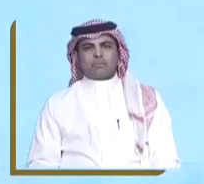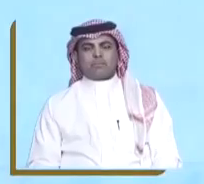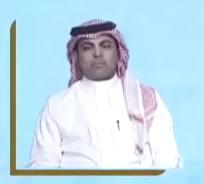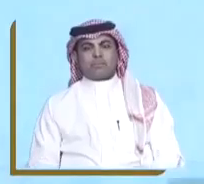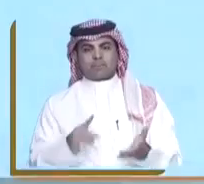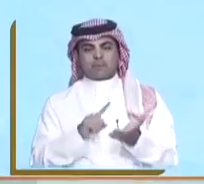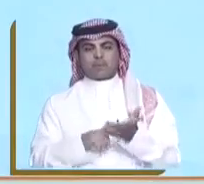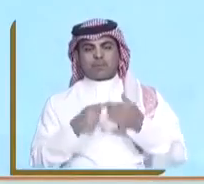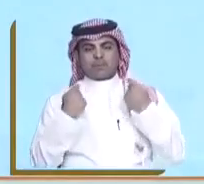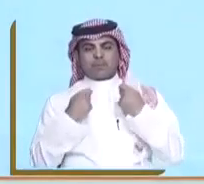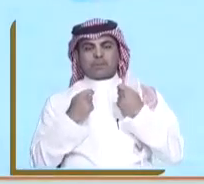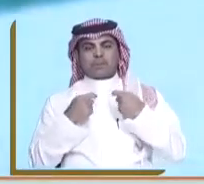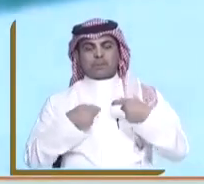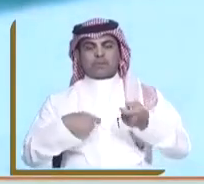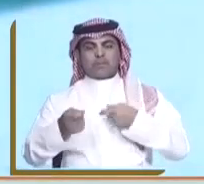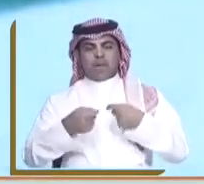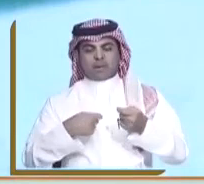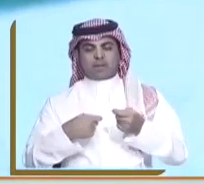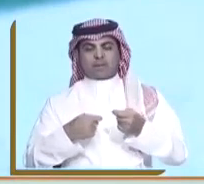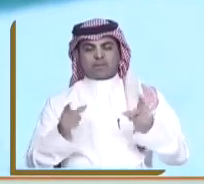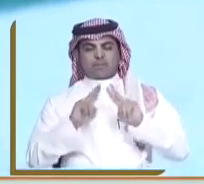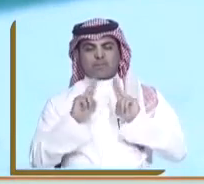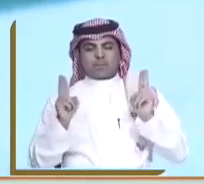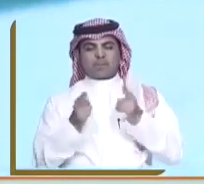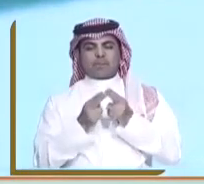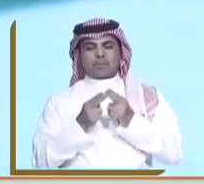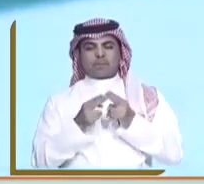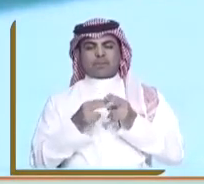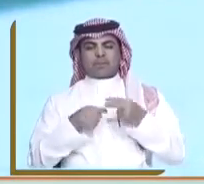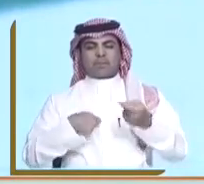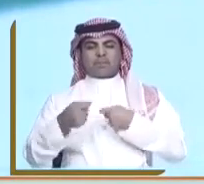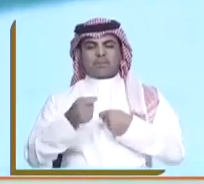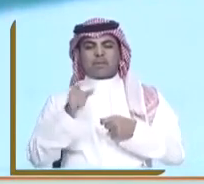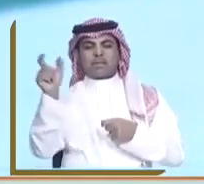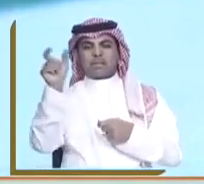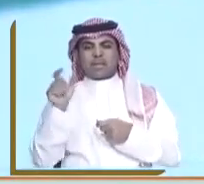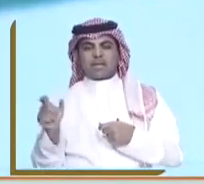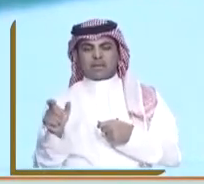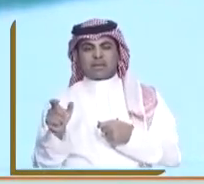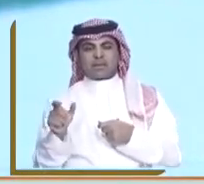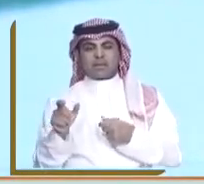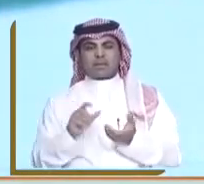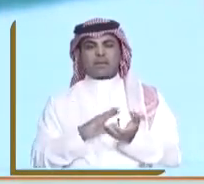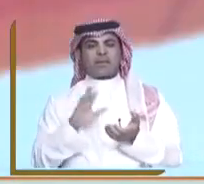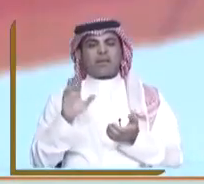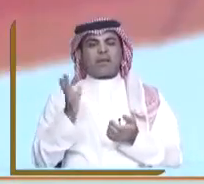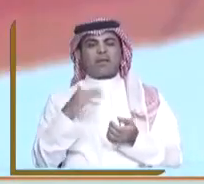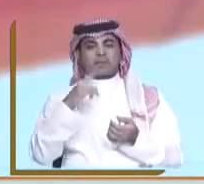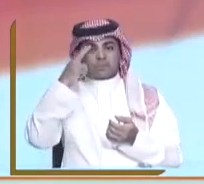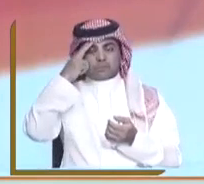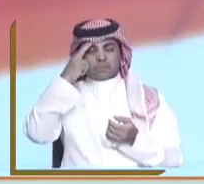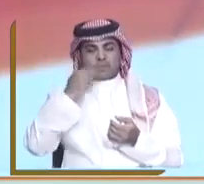اكد وزير الاستثمار خالد الفالح خلال معتدى منتدى الاستثمار الايطالي السعودي ان المملكه من اسرع